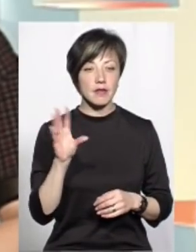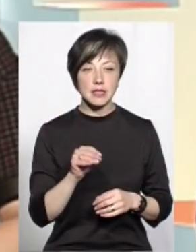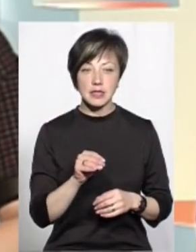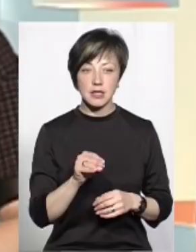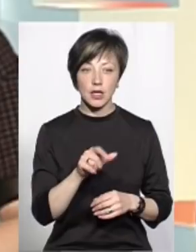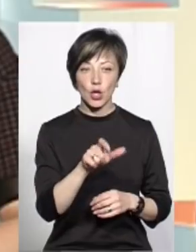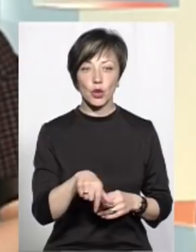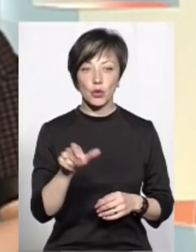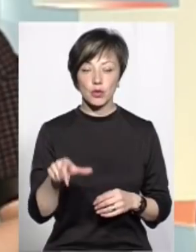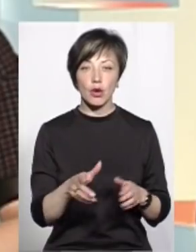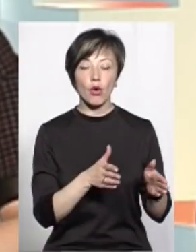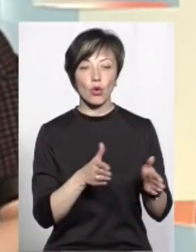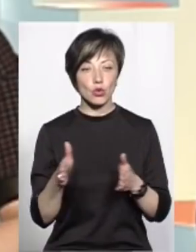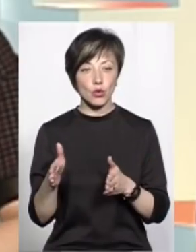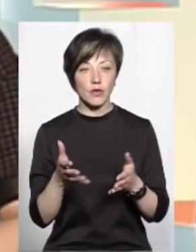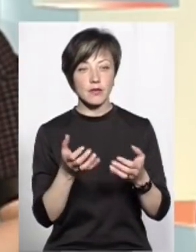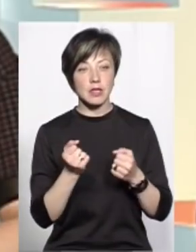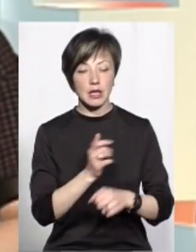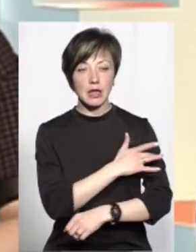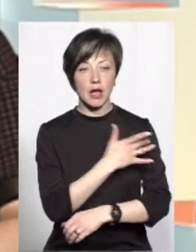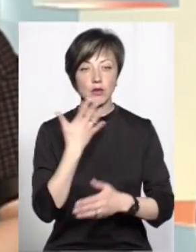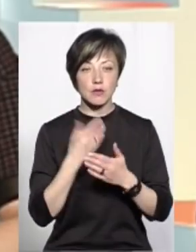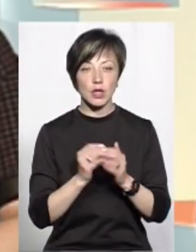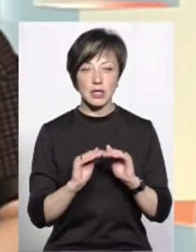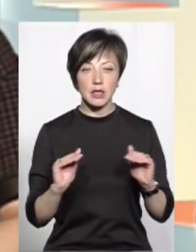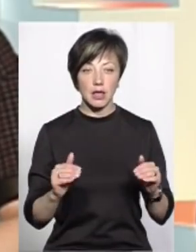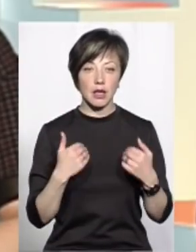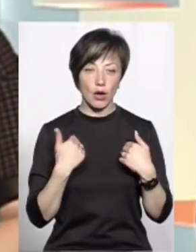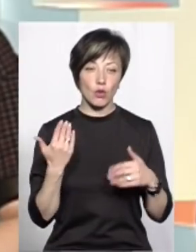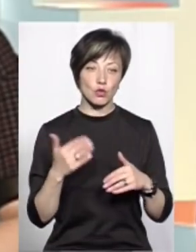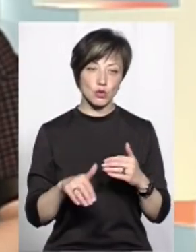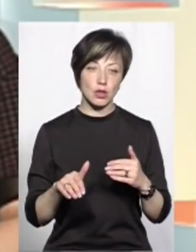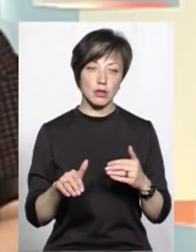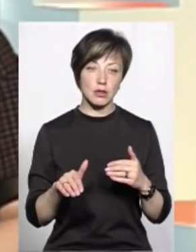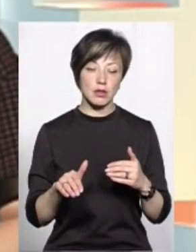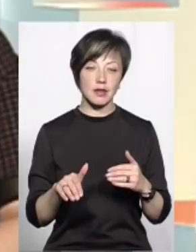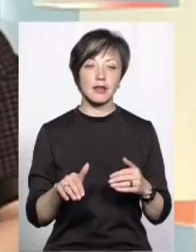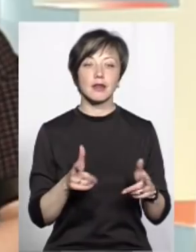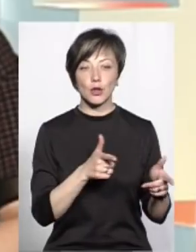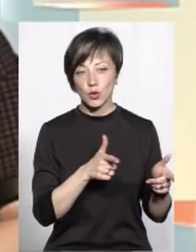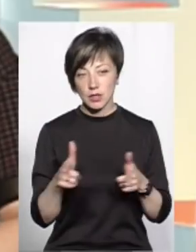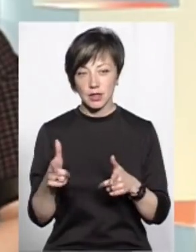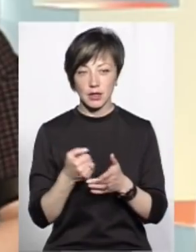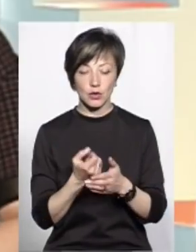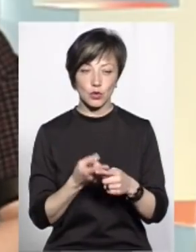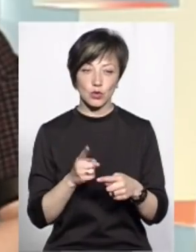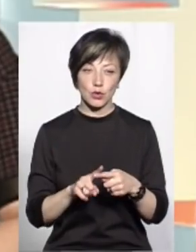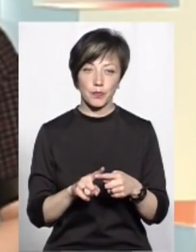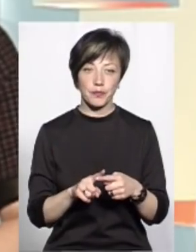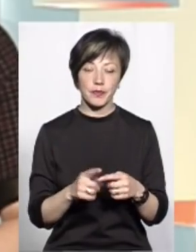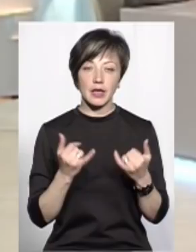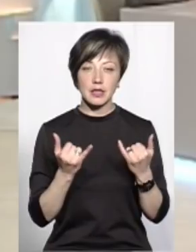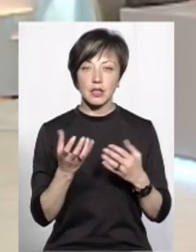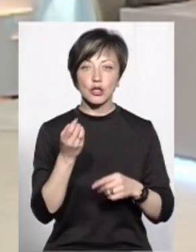не всі люди готові взяти няню до своїх дітей, але я вже, як то кажуть, дозріла до цього. Ми зараз